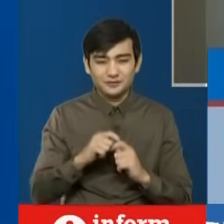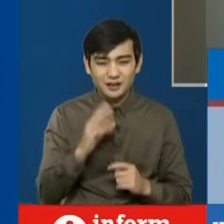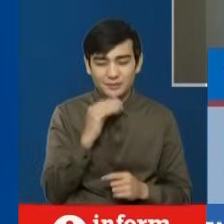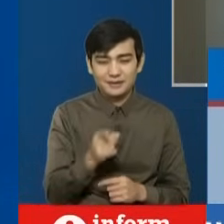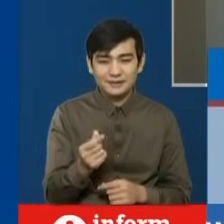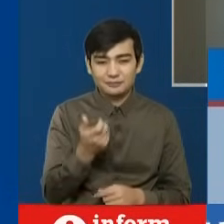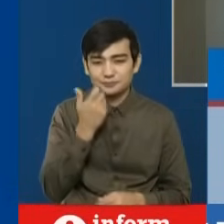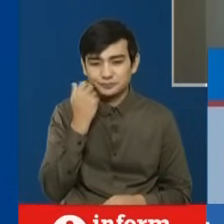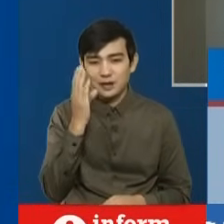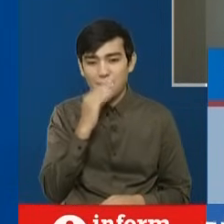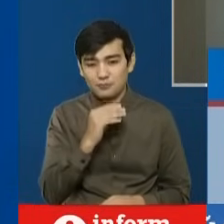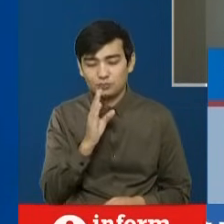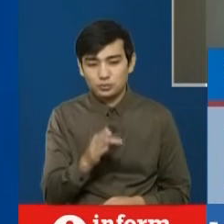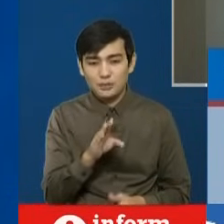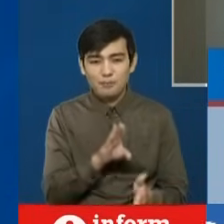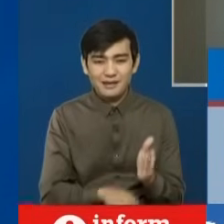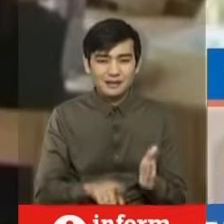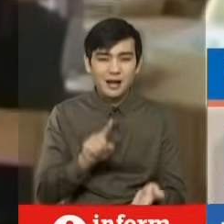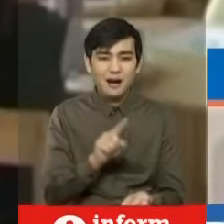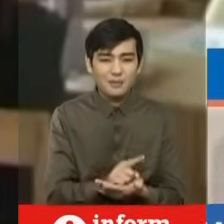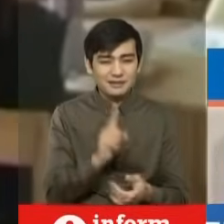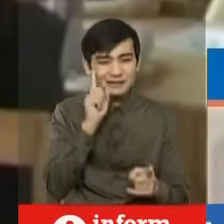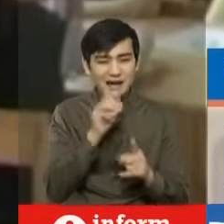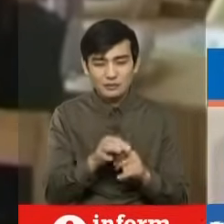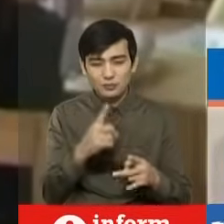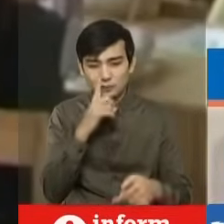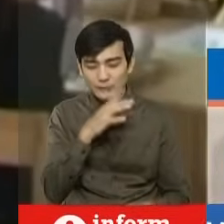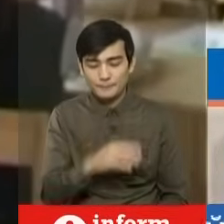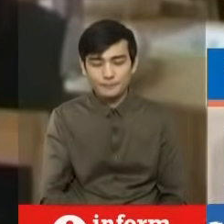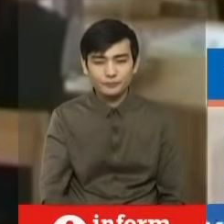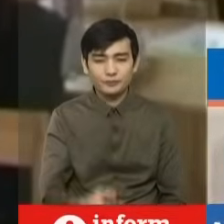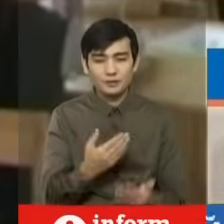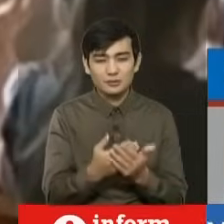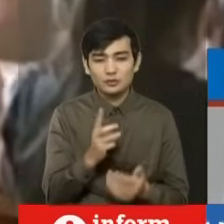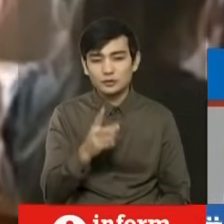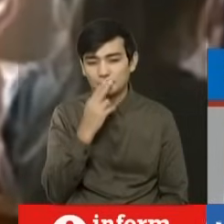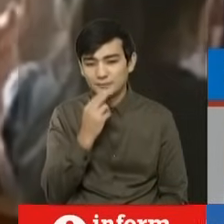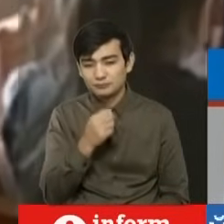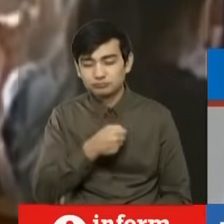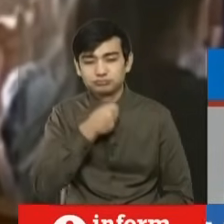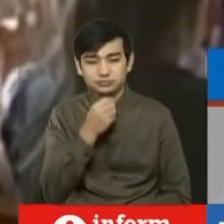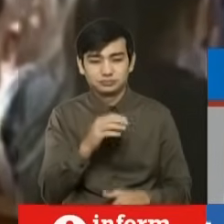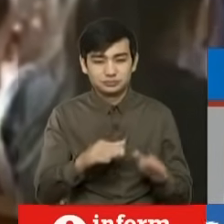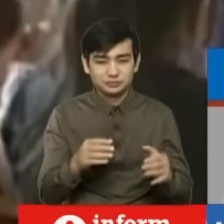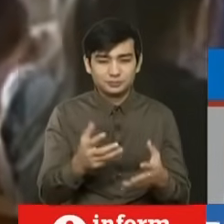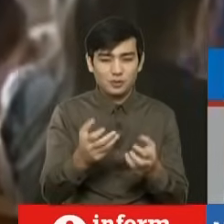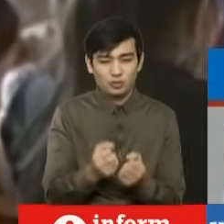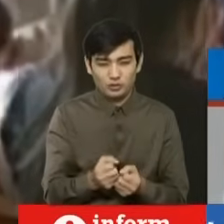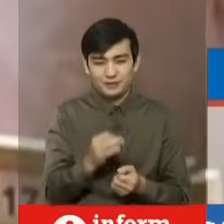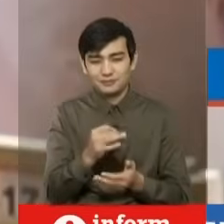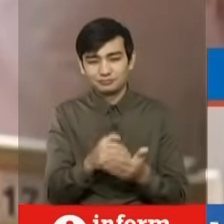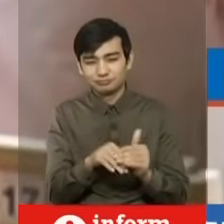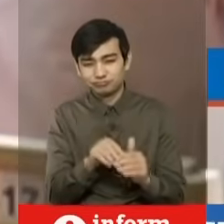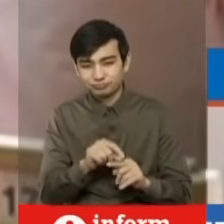э ДЕЗ обязательных совершеннолетия смогут получить накопленные отчисления и